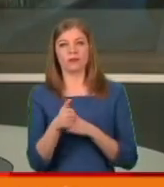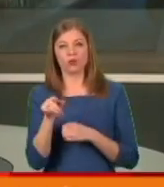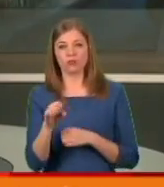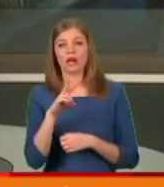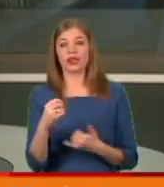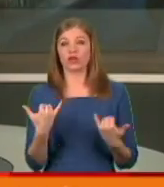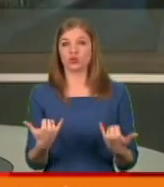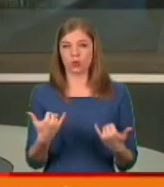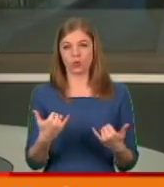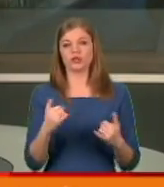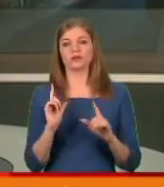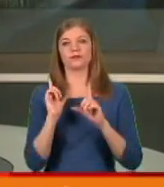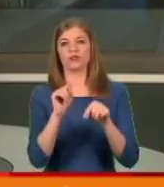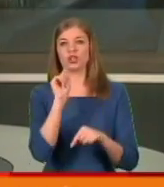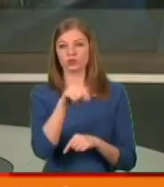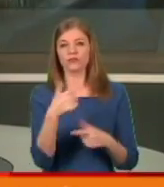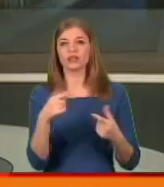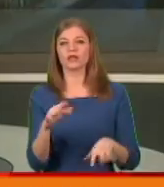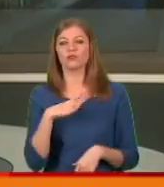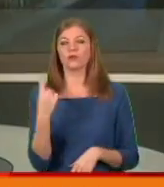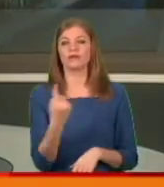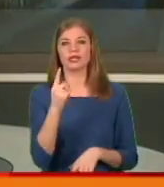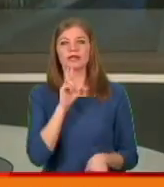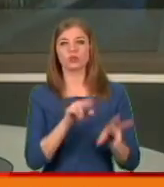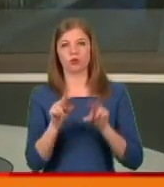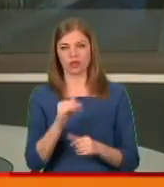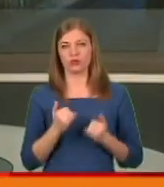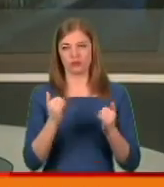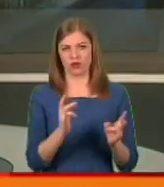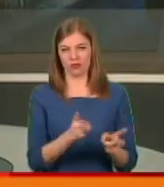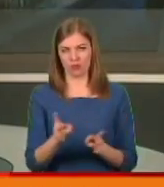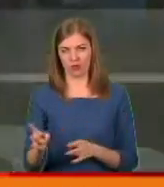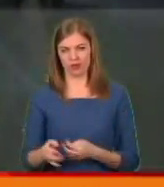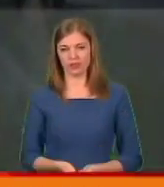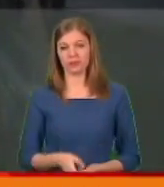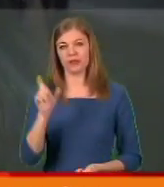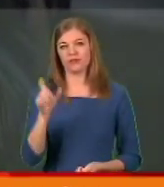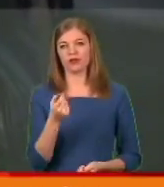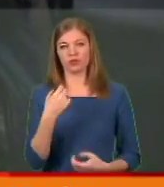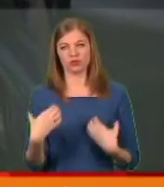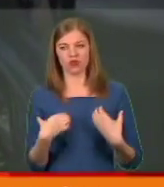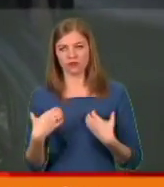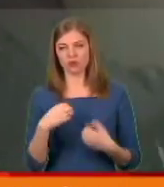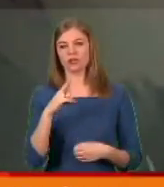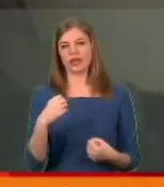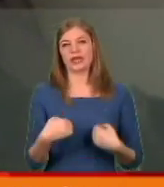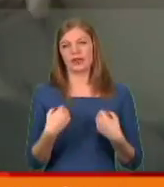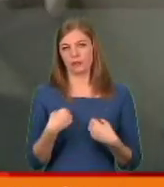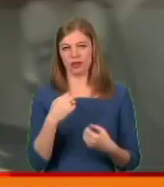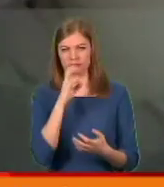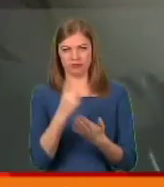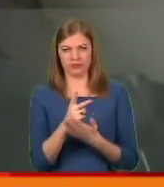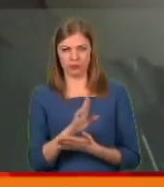але сьогодні вирушив туди, де був єдиною надією для поранених. Він трохи хвилюється, але намагається цього